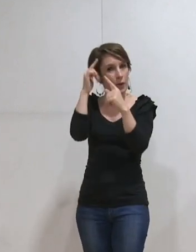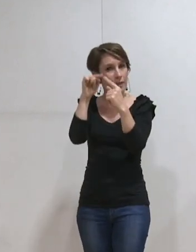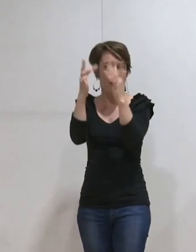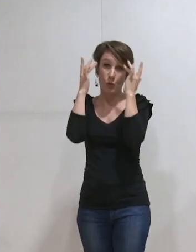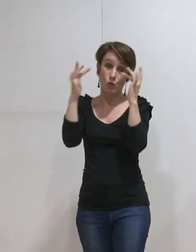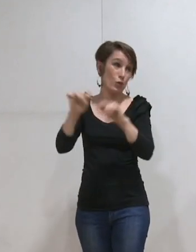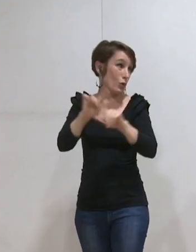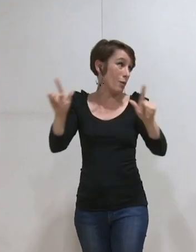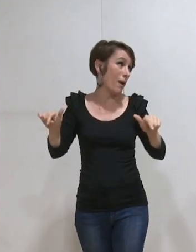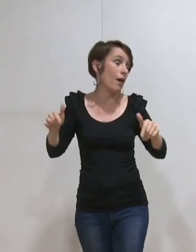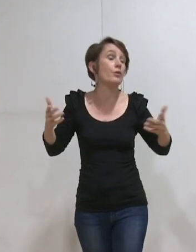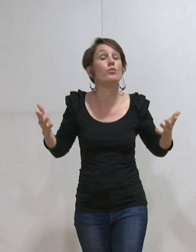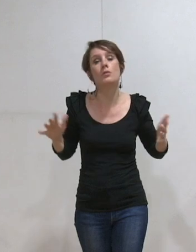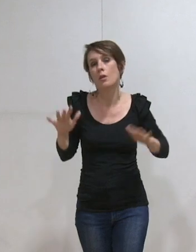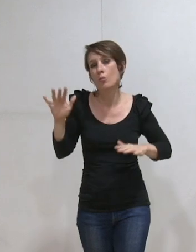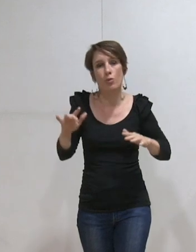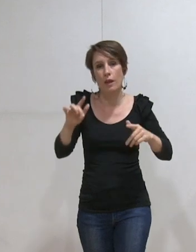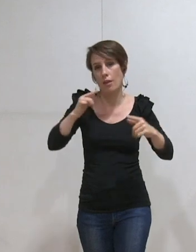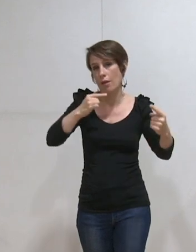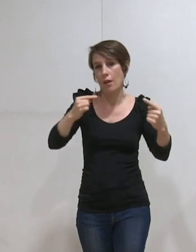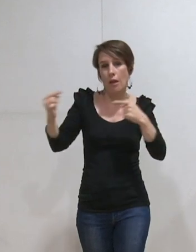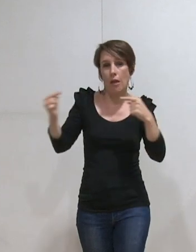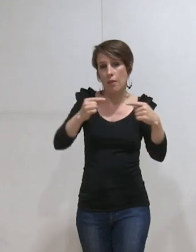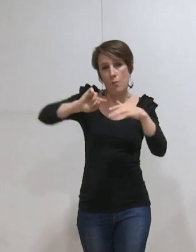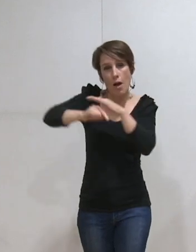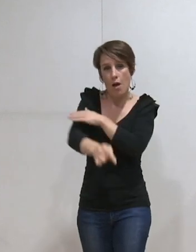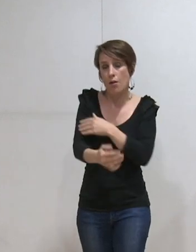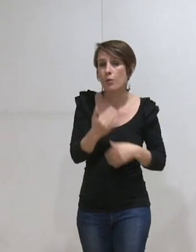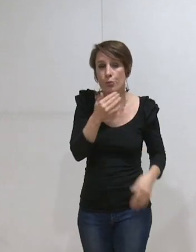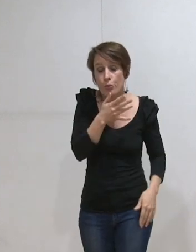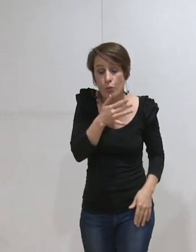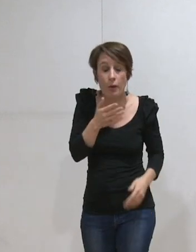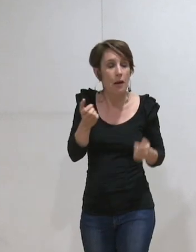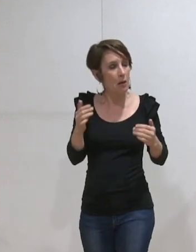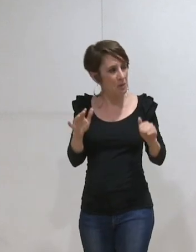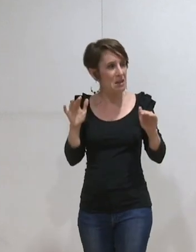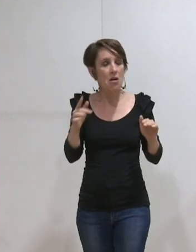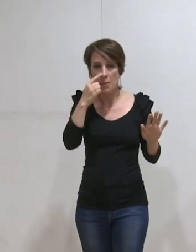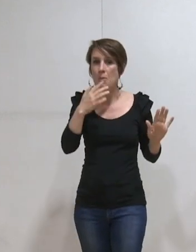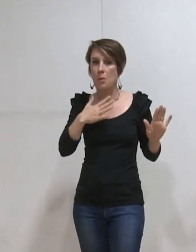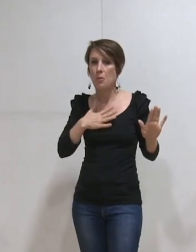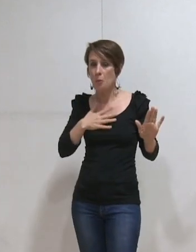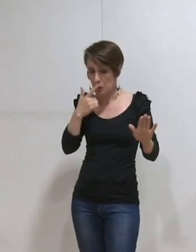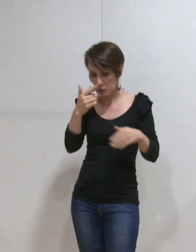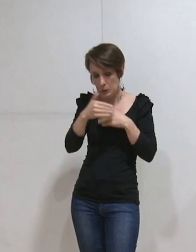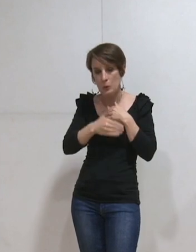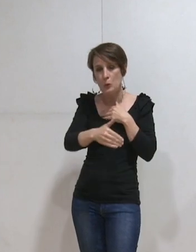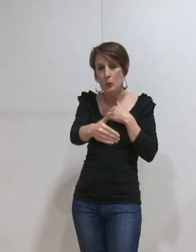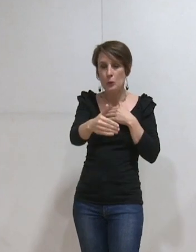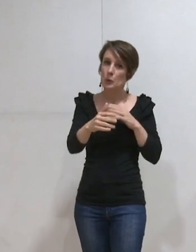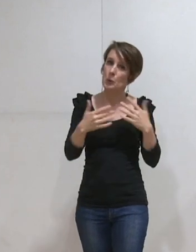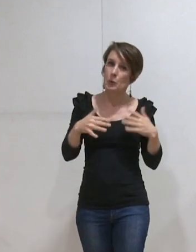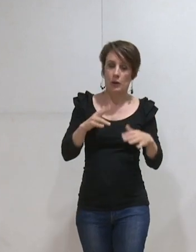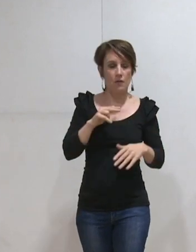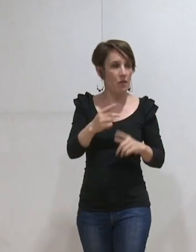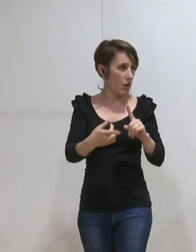peut-être pas possible d'avoir ce débat de fond ce soir mais je pense que ce débat à savoir que